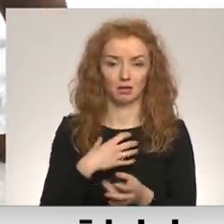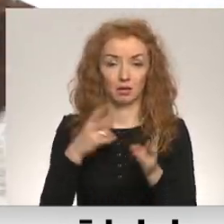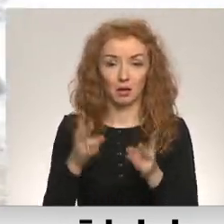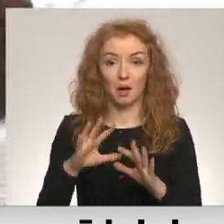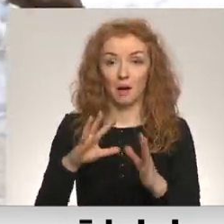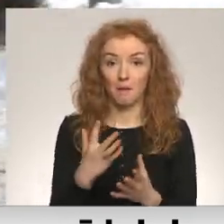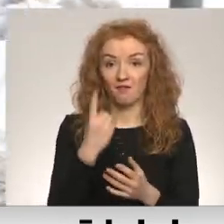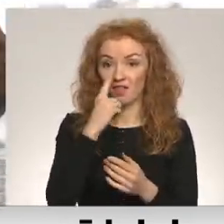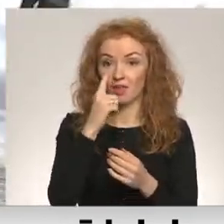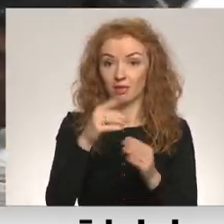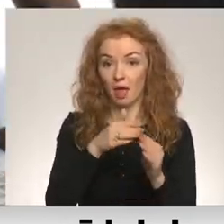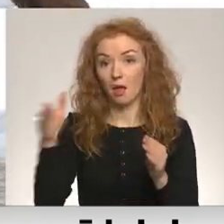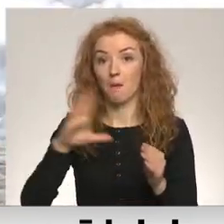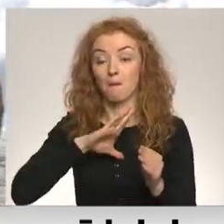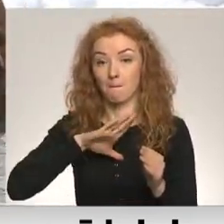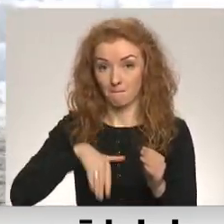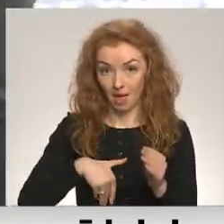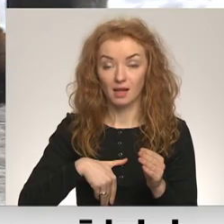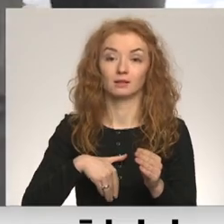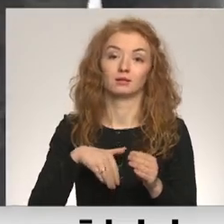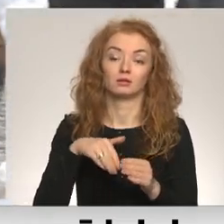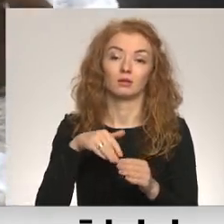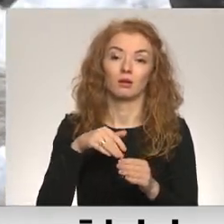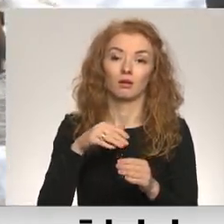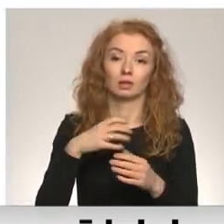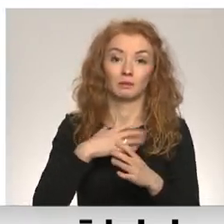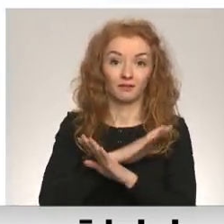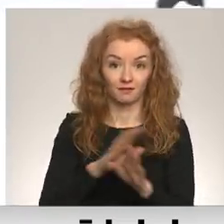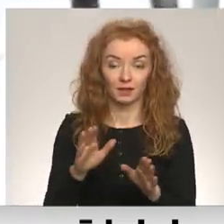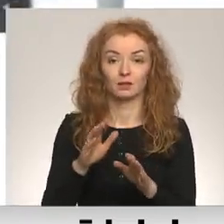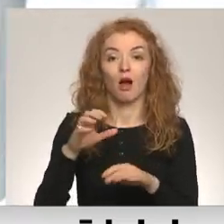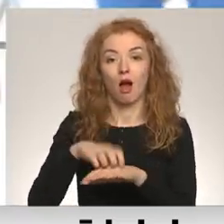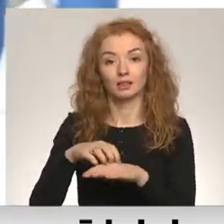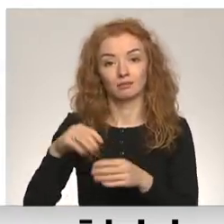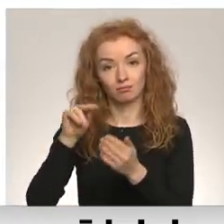pēc pozitīvā testa, bez ārsta zīmes un laboratorijas atzinuma, jau